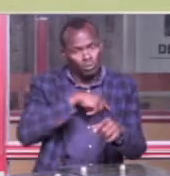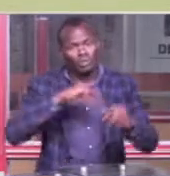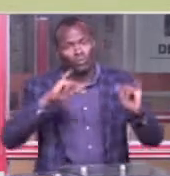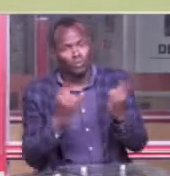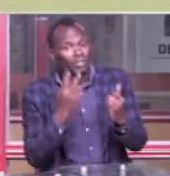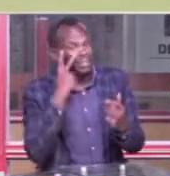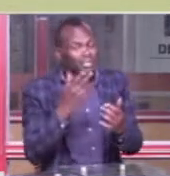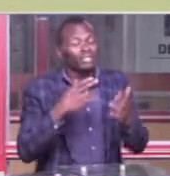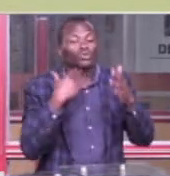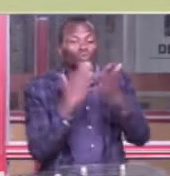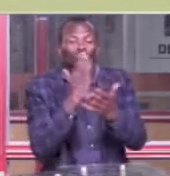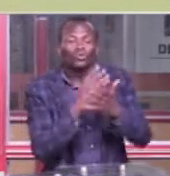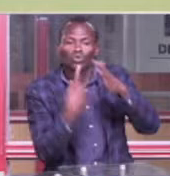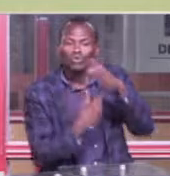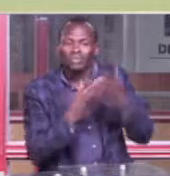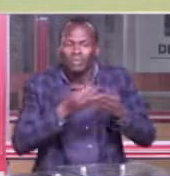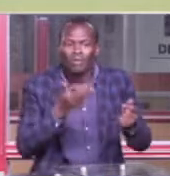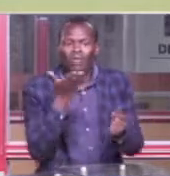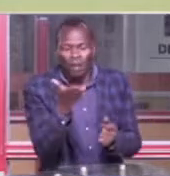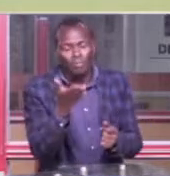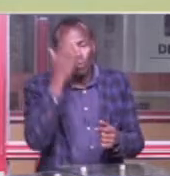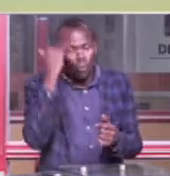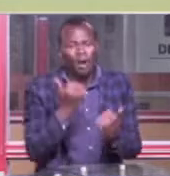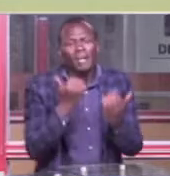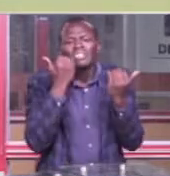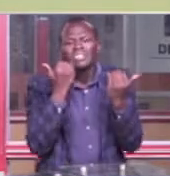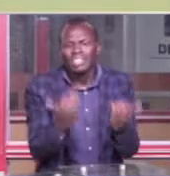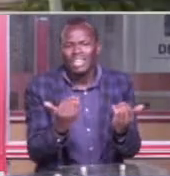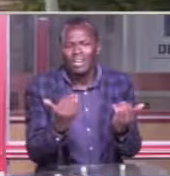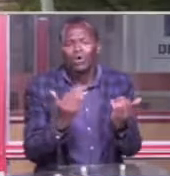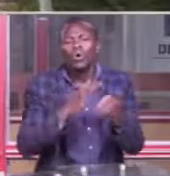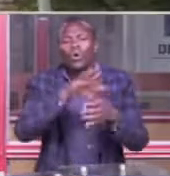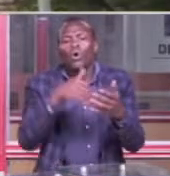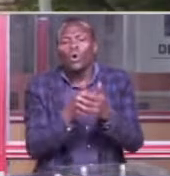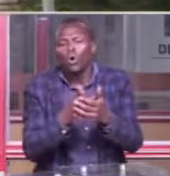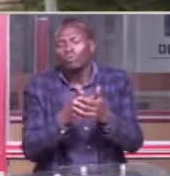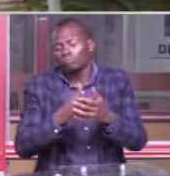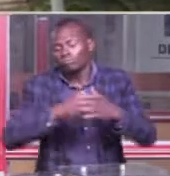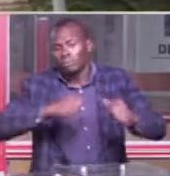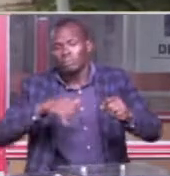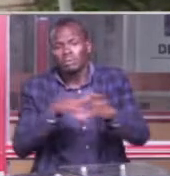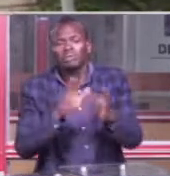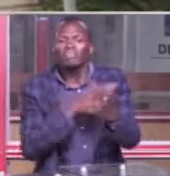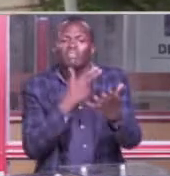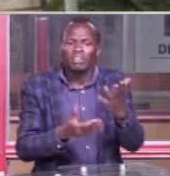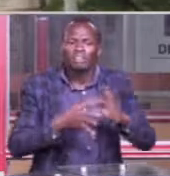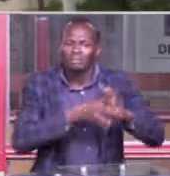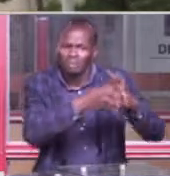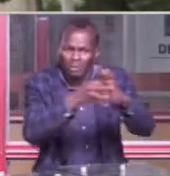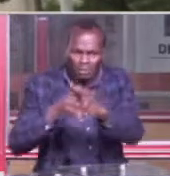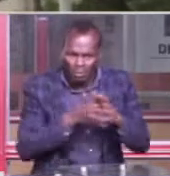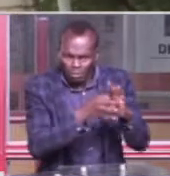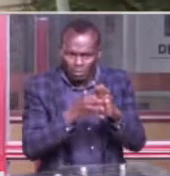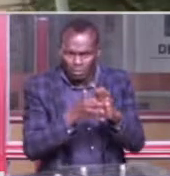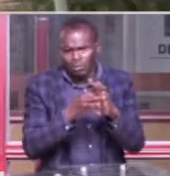babuliddwamu obwabusajja bukulu okwerekereza n'okukolera awamu ng'abakolera eggwanga. Ono ayongeddeko n'awa amagezi ebitongole ebivunaanyizibwa